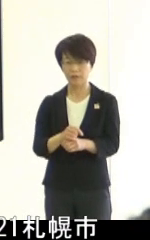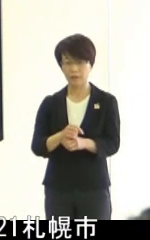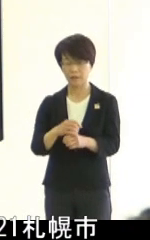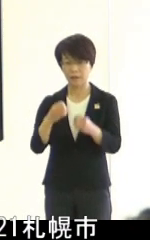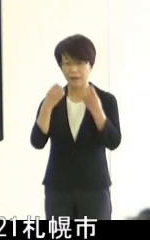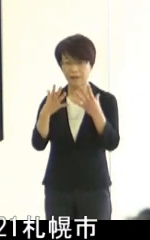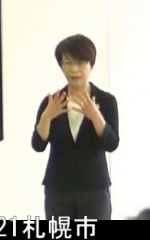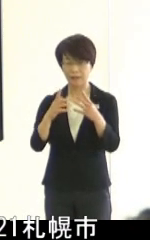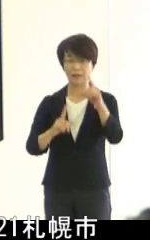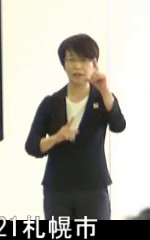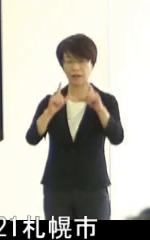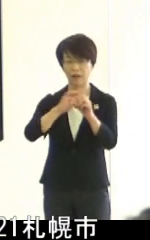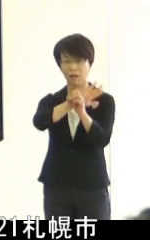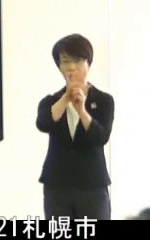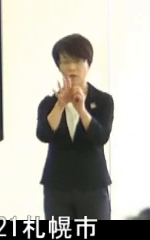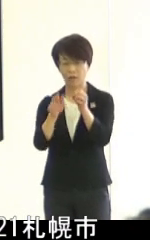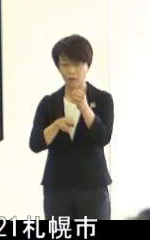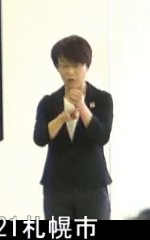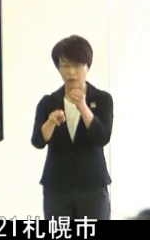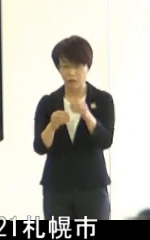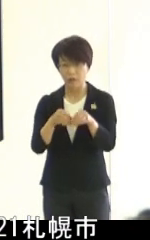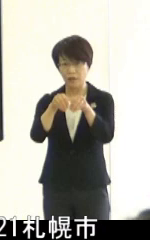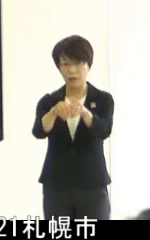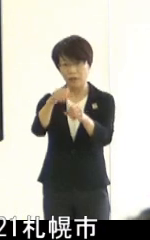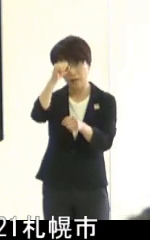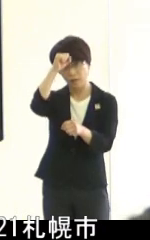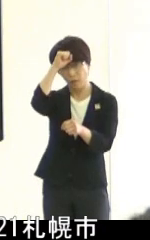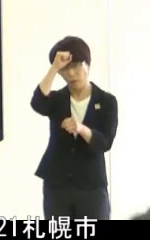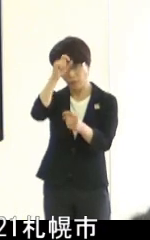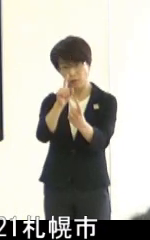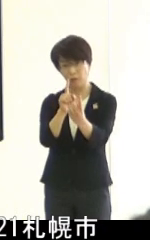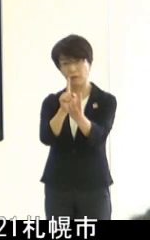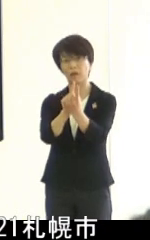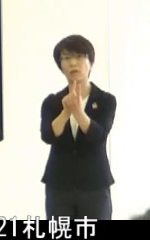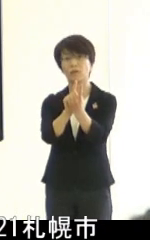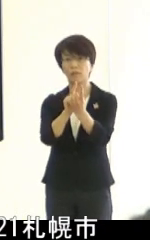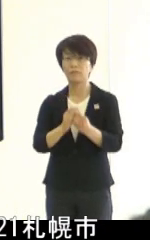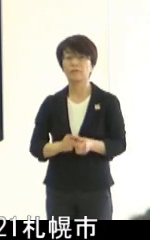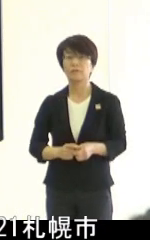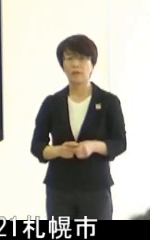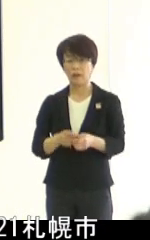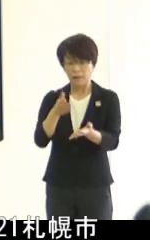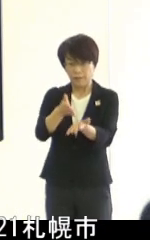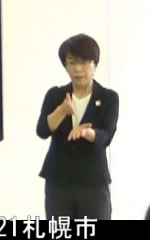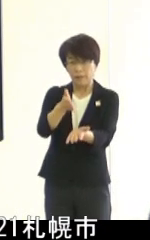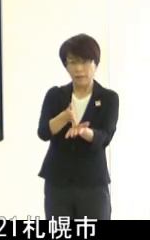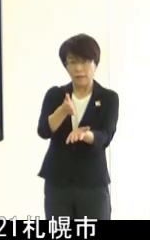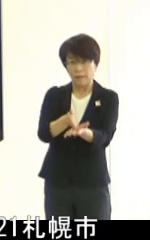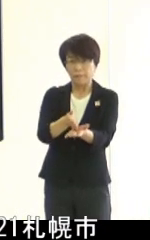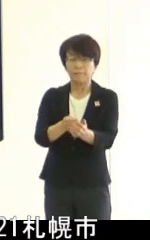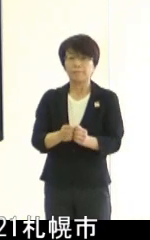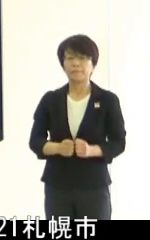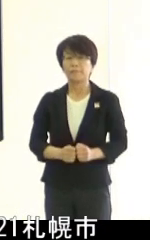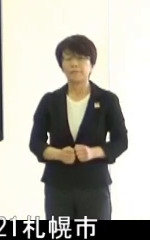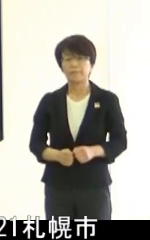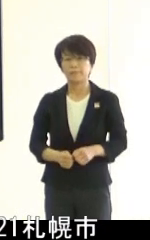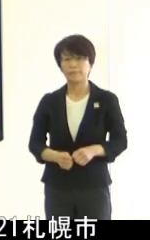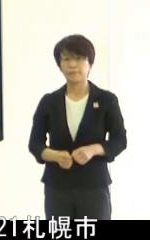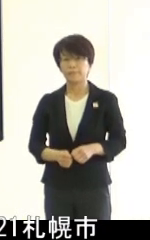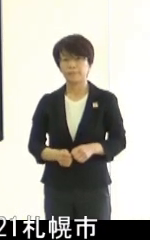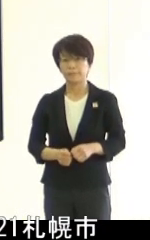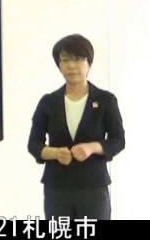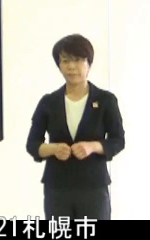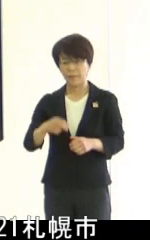コロナウィルス感染所へんの対応についてご説明をさせていただきます